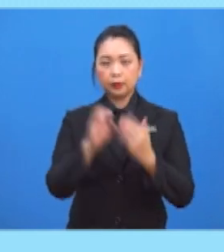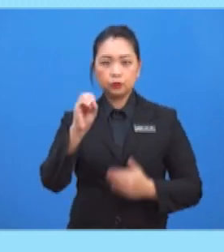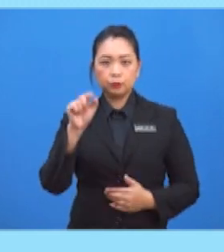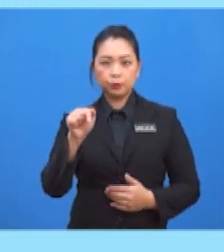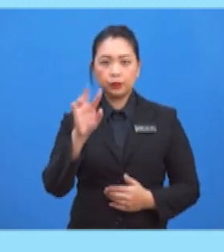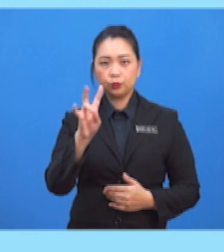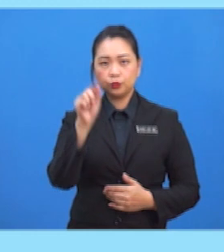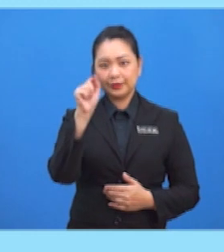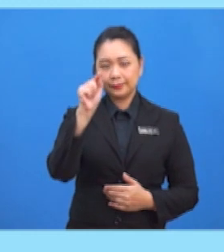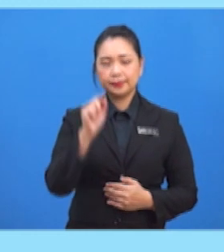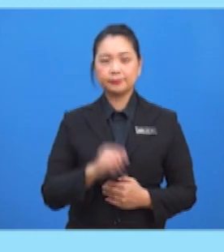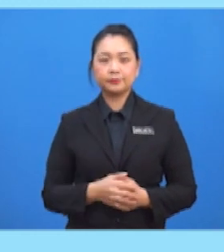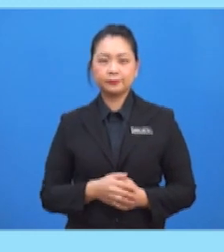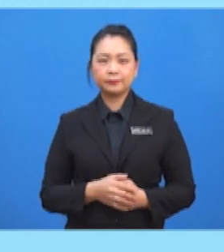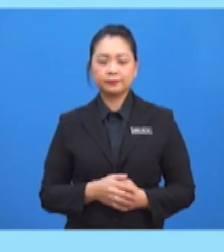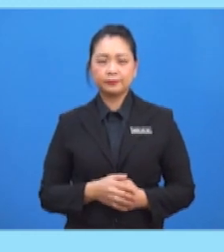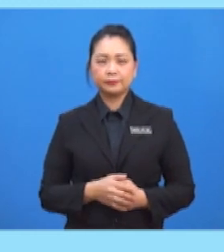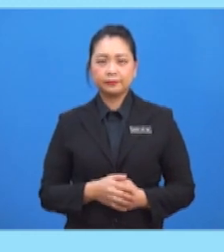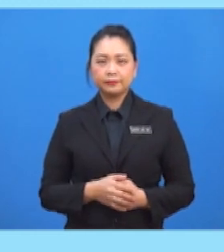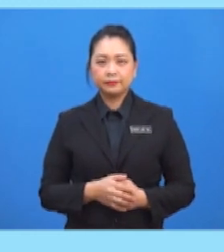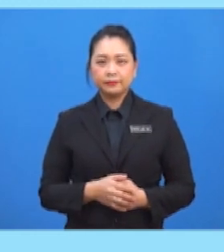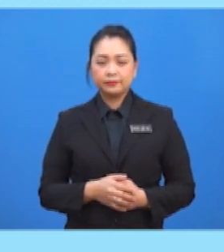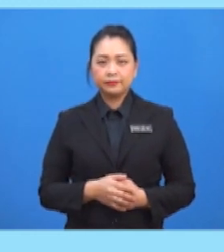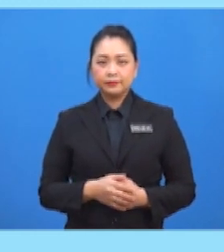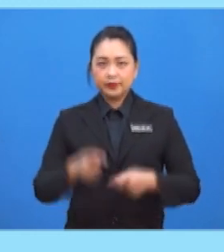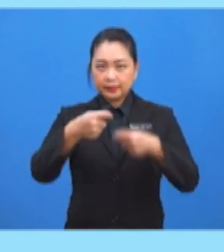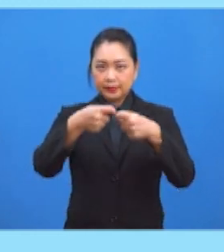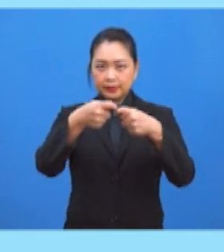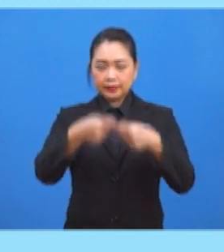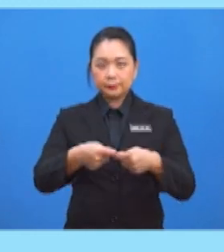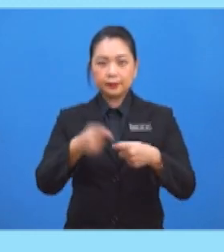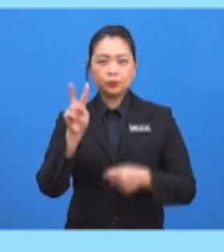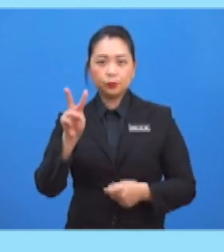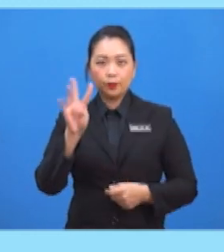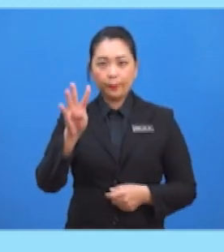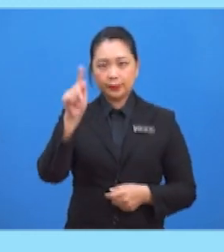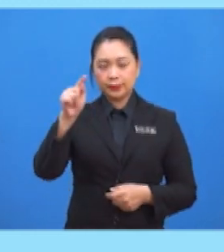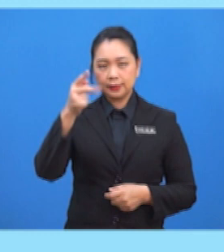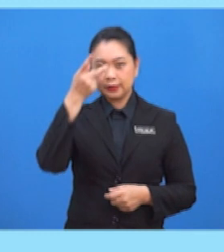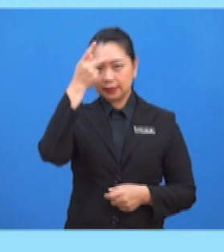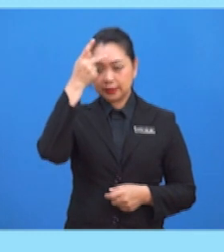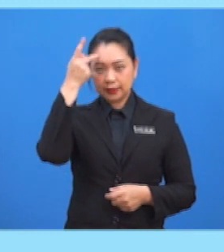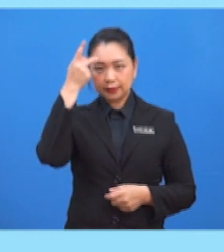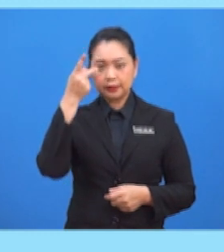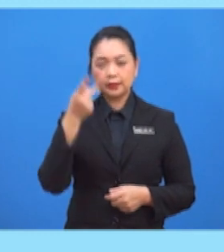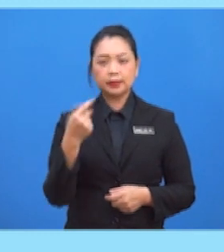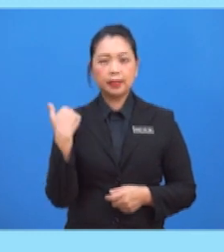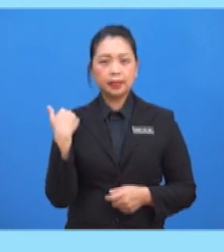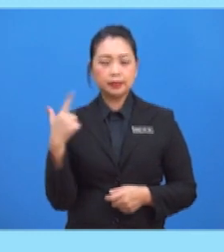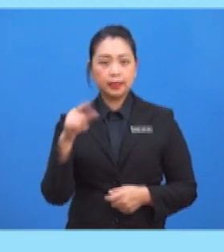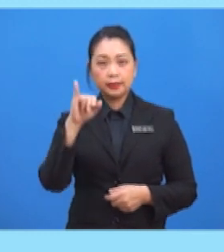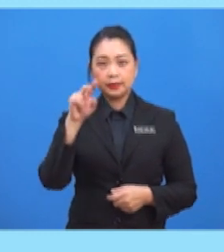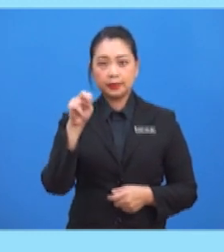darjah. Kekalkan 24 darjah kerana ia adalah integer dalam